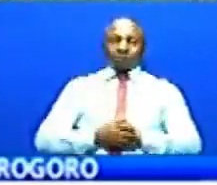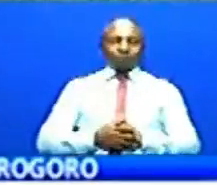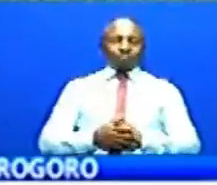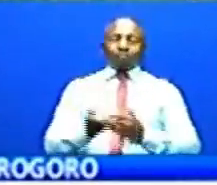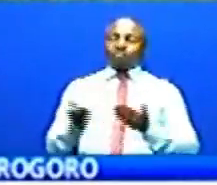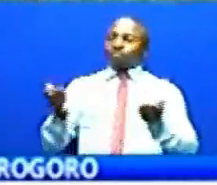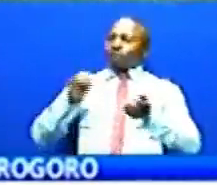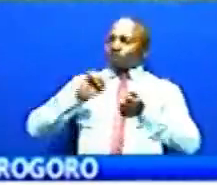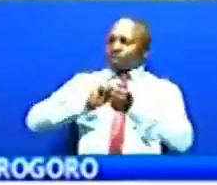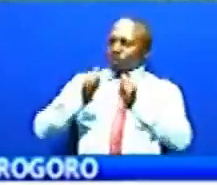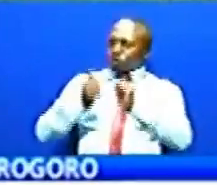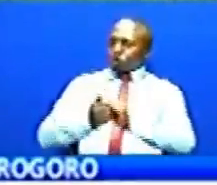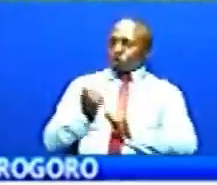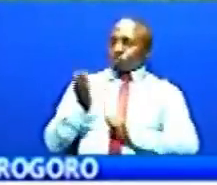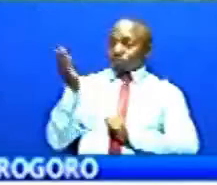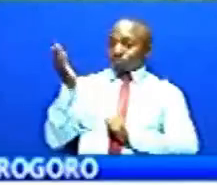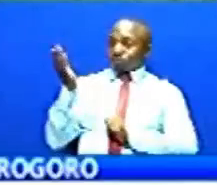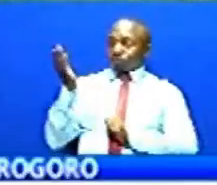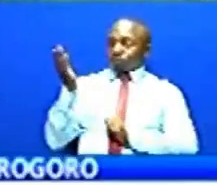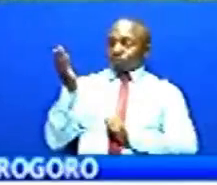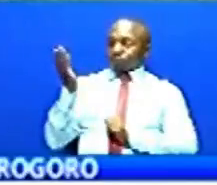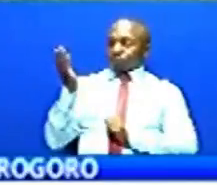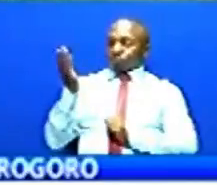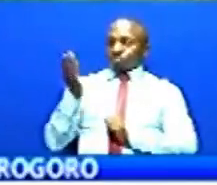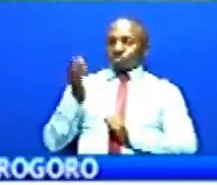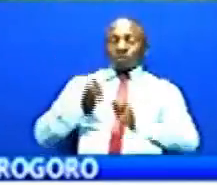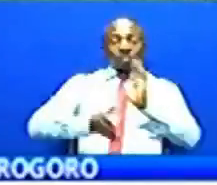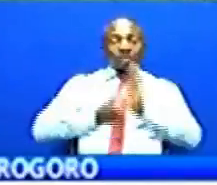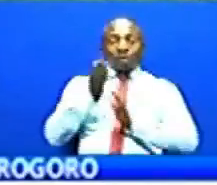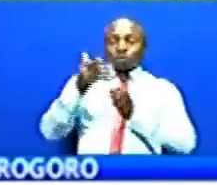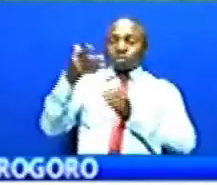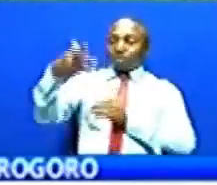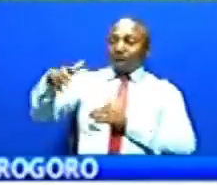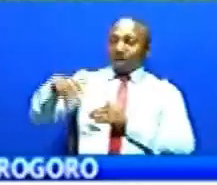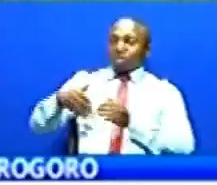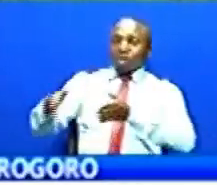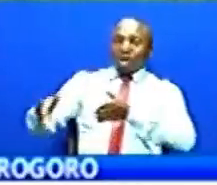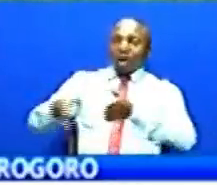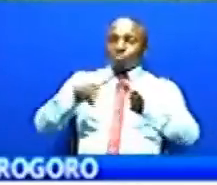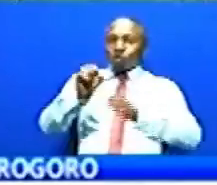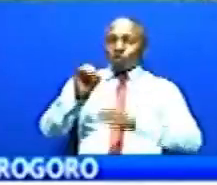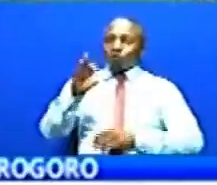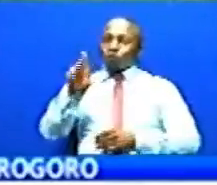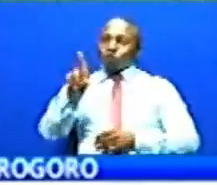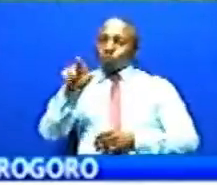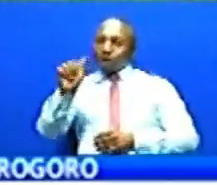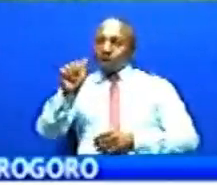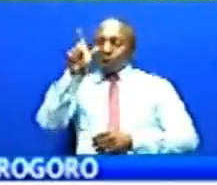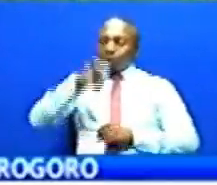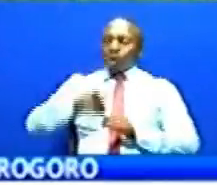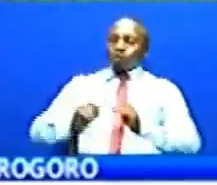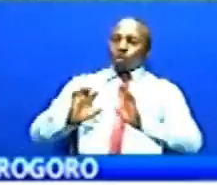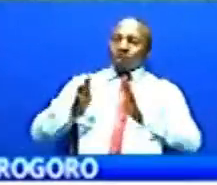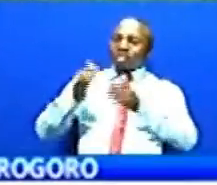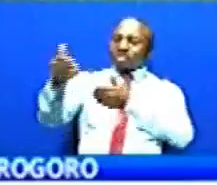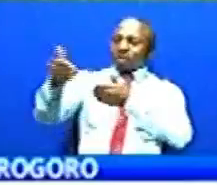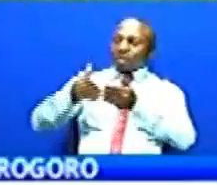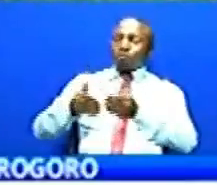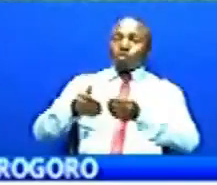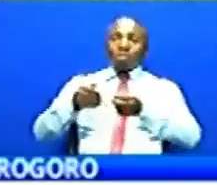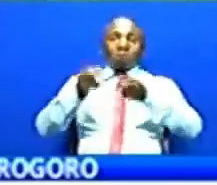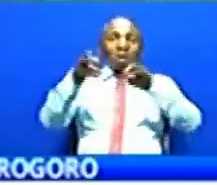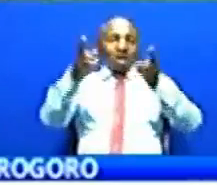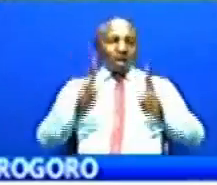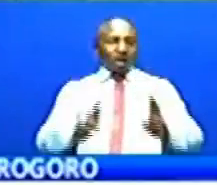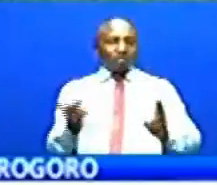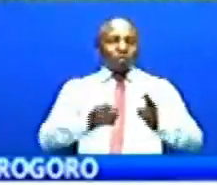kwamba hivi kuwe chanzo kwa maji ya mto Fuluo, kwamba watu wanalishia karibu na daraja alafu